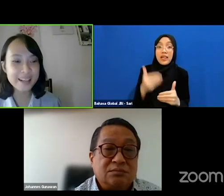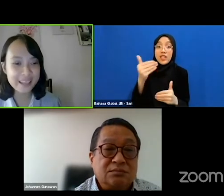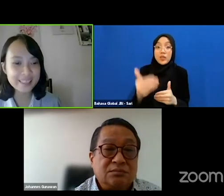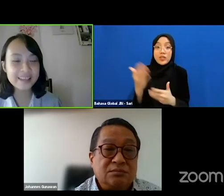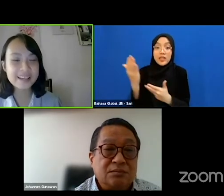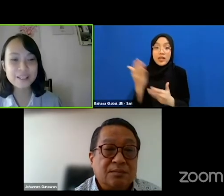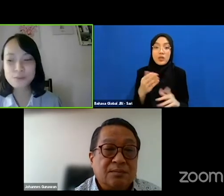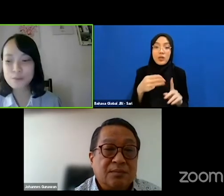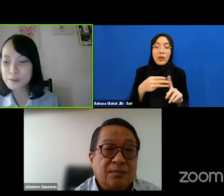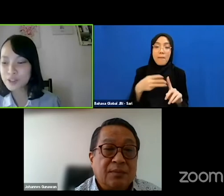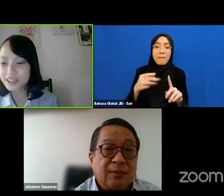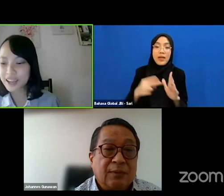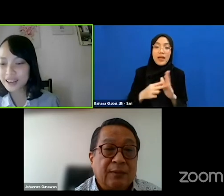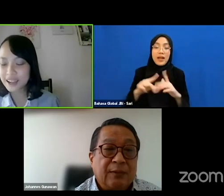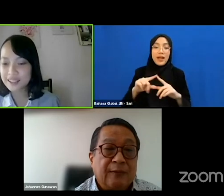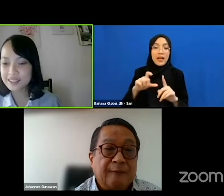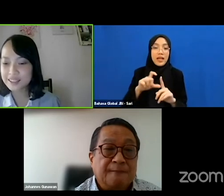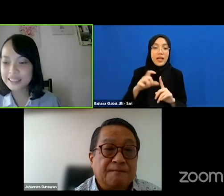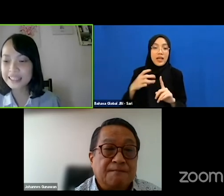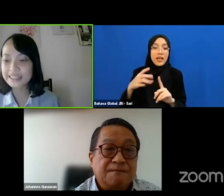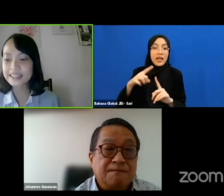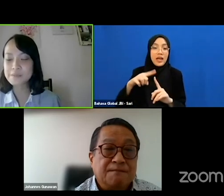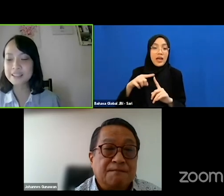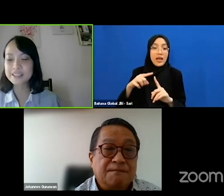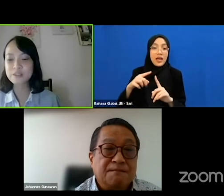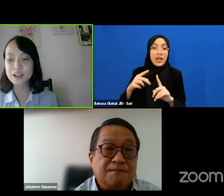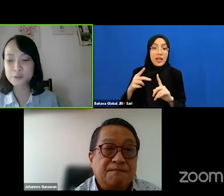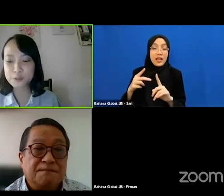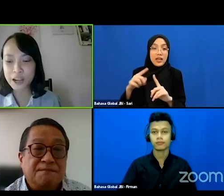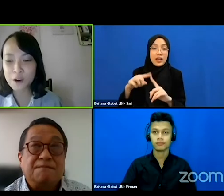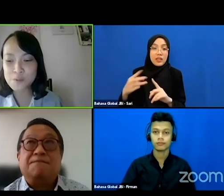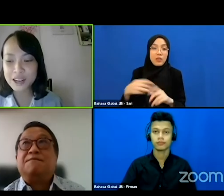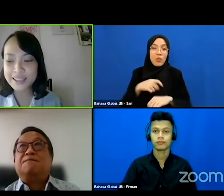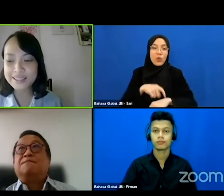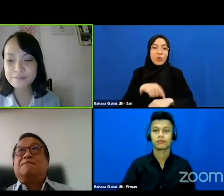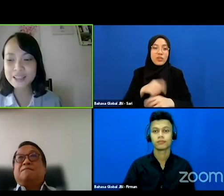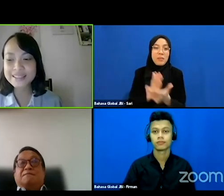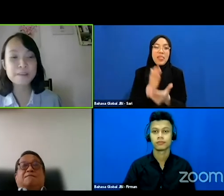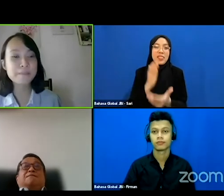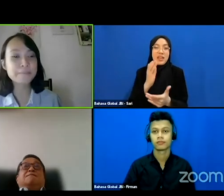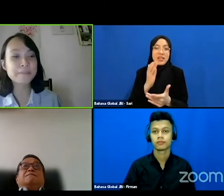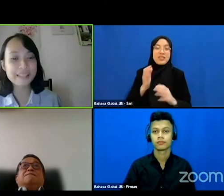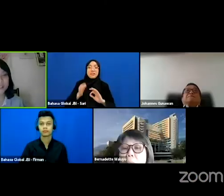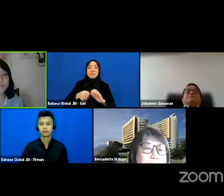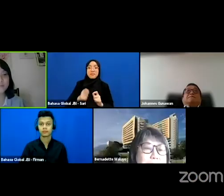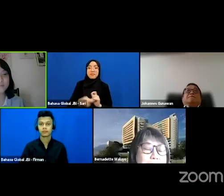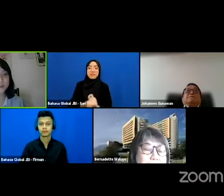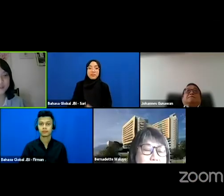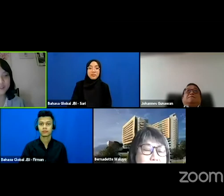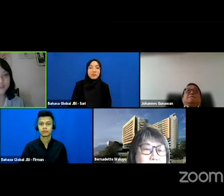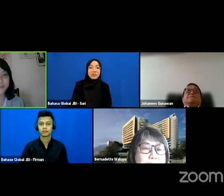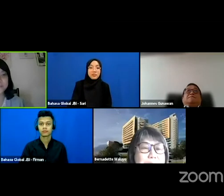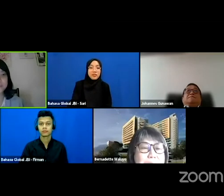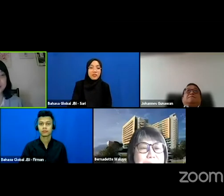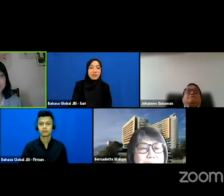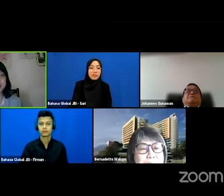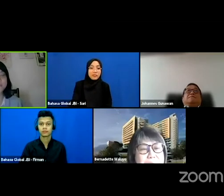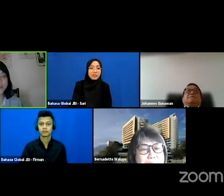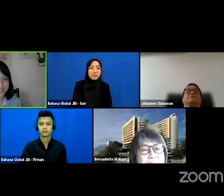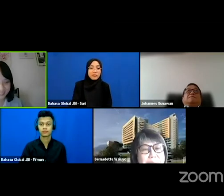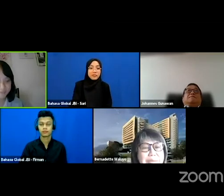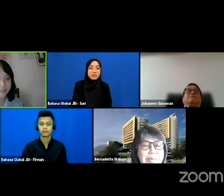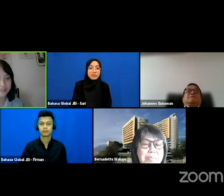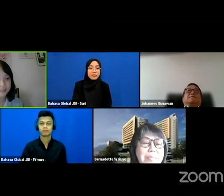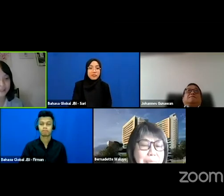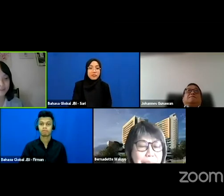firs added sebelumnya mungkin karena sedikit Keterbatasan waktu Kalau boleh mungkin sekitar empat menit ya crop untuk menyampaikan